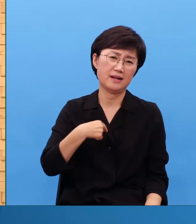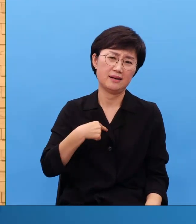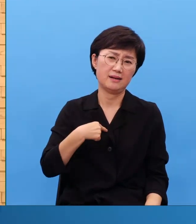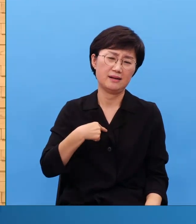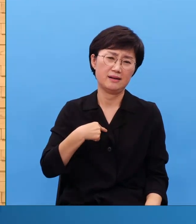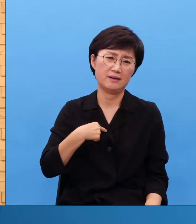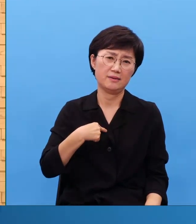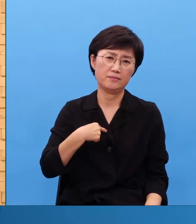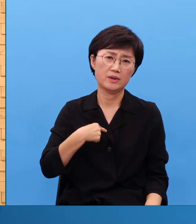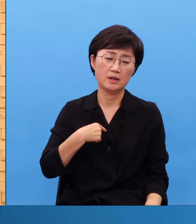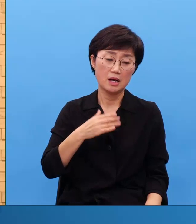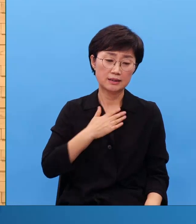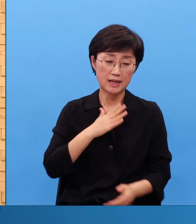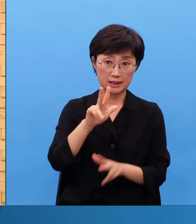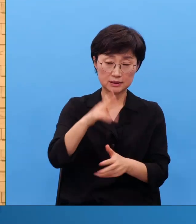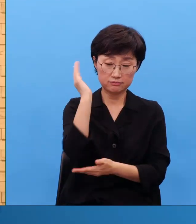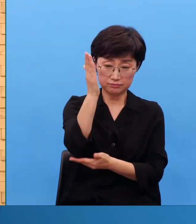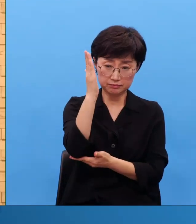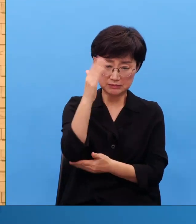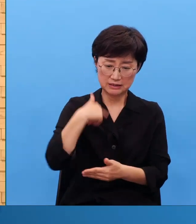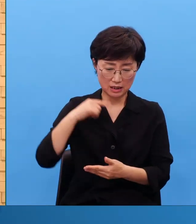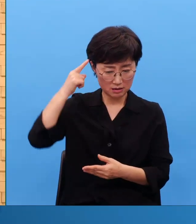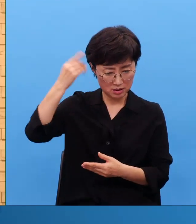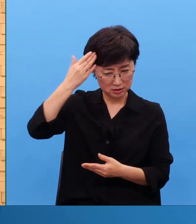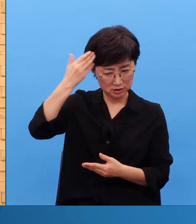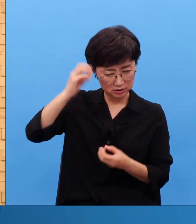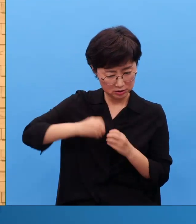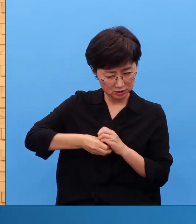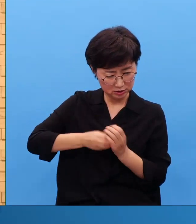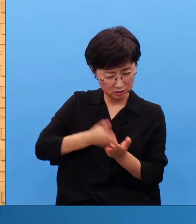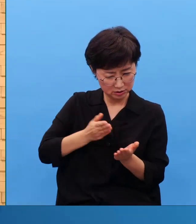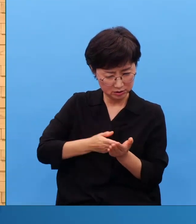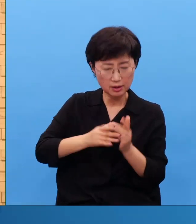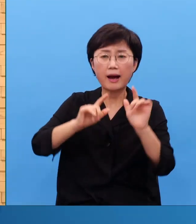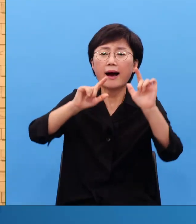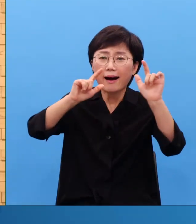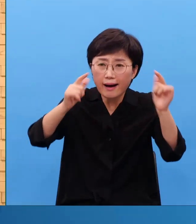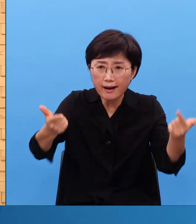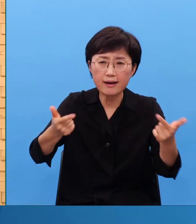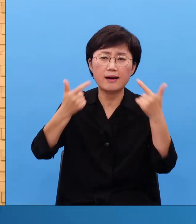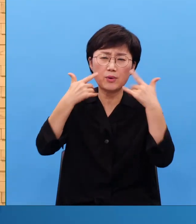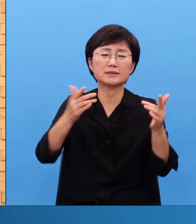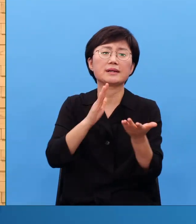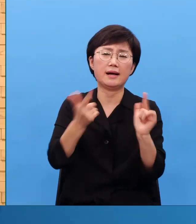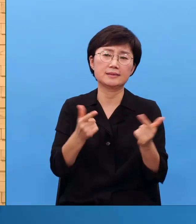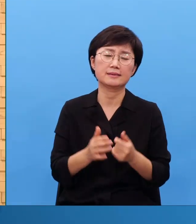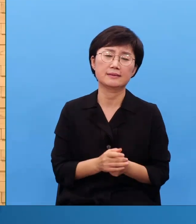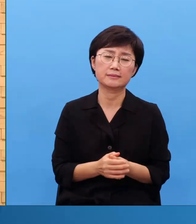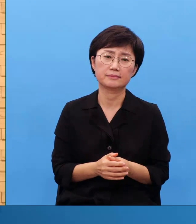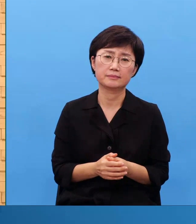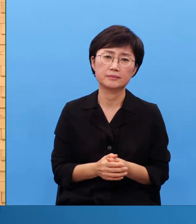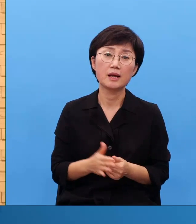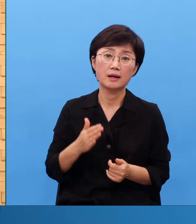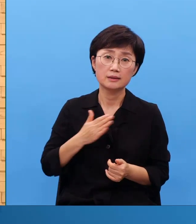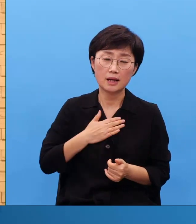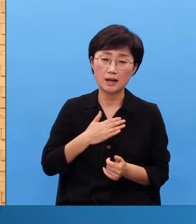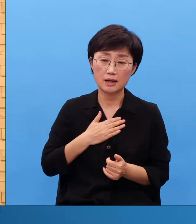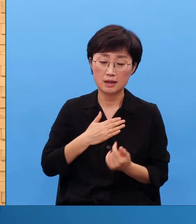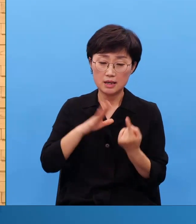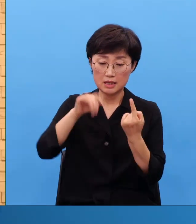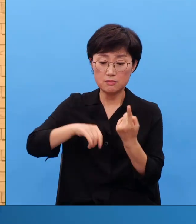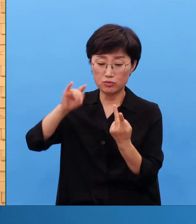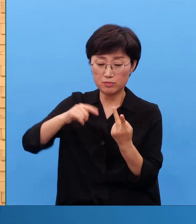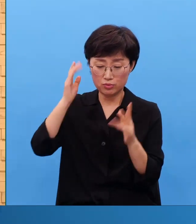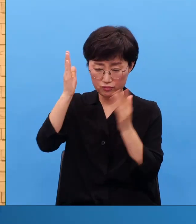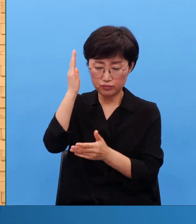제 설교 아닙니다. And the message is not my 그거는 sermon. 확실히 And 말씀드립니다. I could say that with sure assurance. 일주일 내내 기도하면서